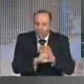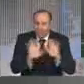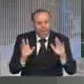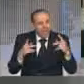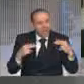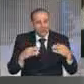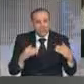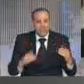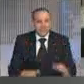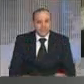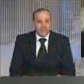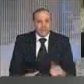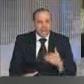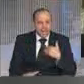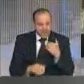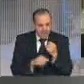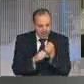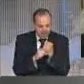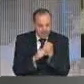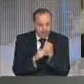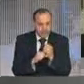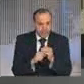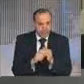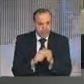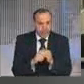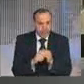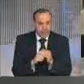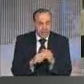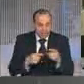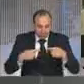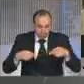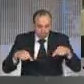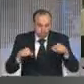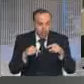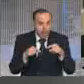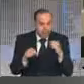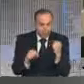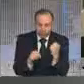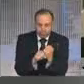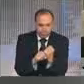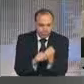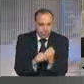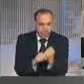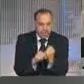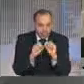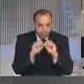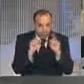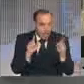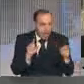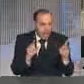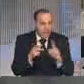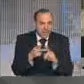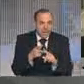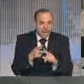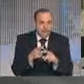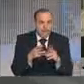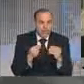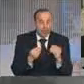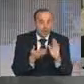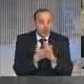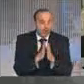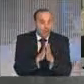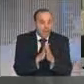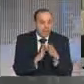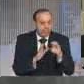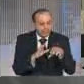ورهاناتها قبلنا باش نعمل الورشه هذيه باش يمكن الاشعاع اكثر ما يمكن على عده جمعيات